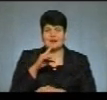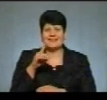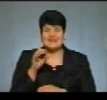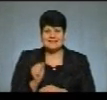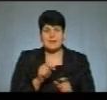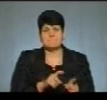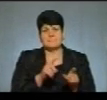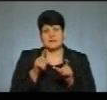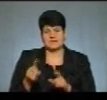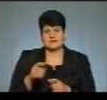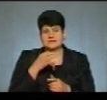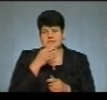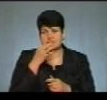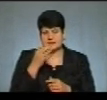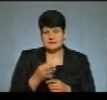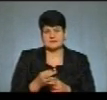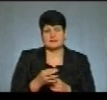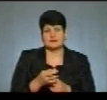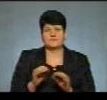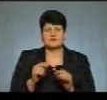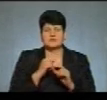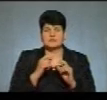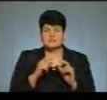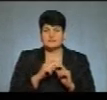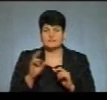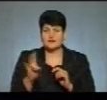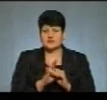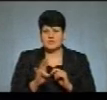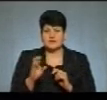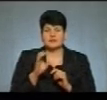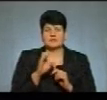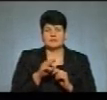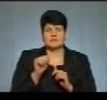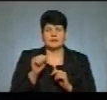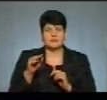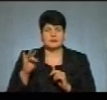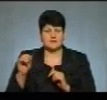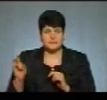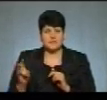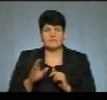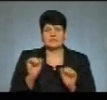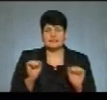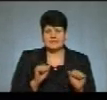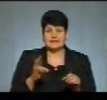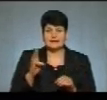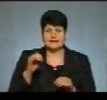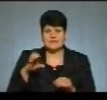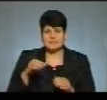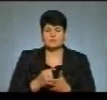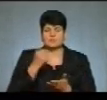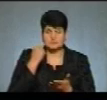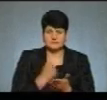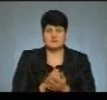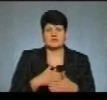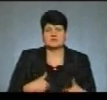перехід, повідомив настоятель храму села Трибухівці отець Степан Татарин. 11 січня цього року владика Нестор ухвалив звернення парафіян церкви